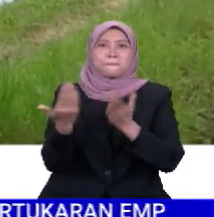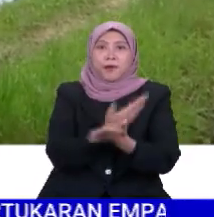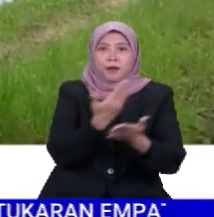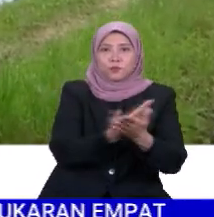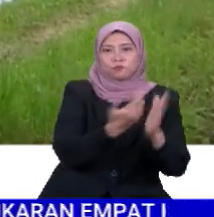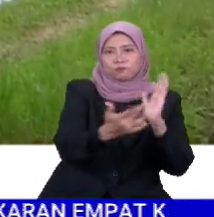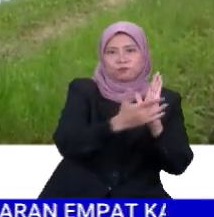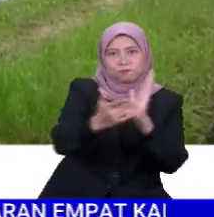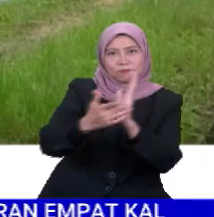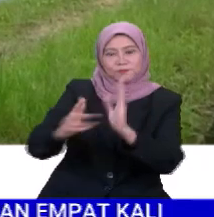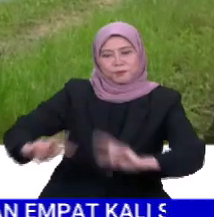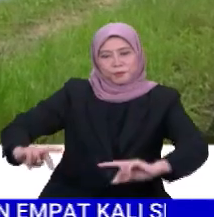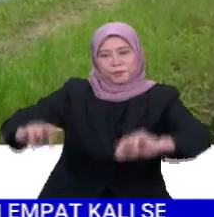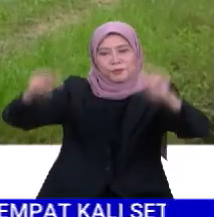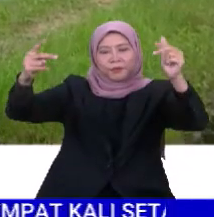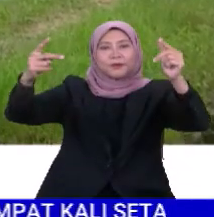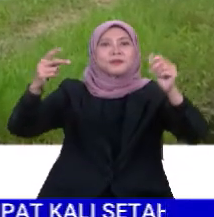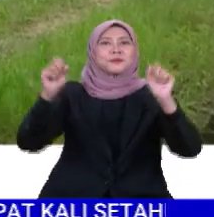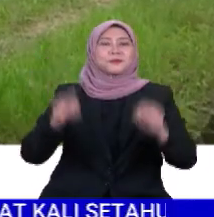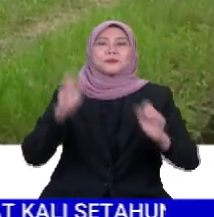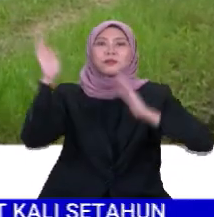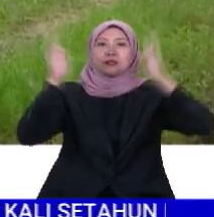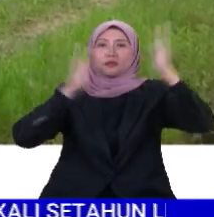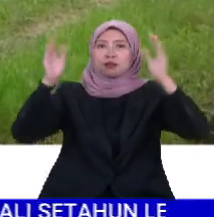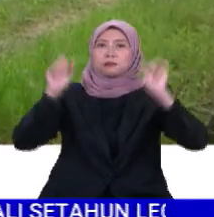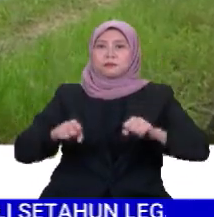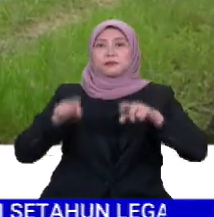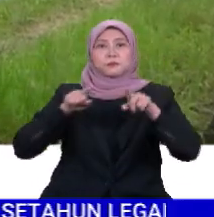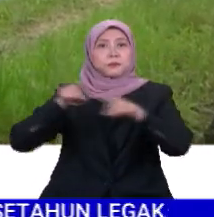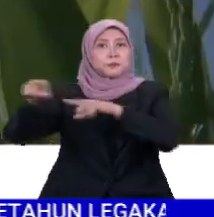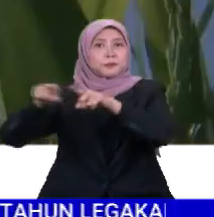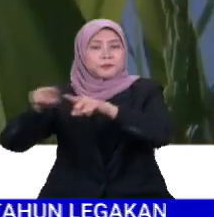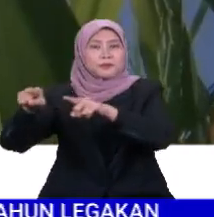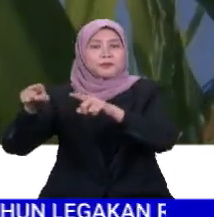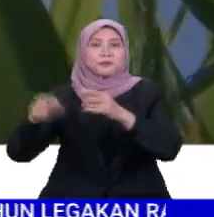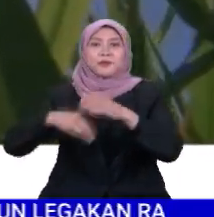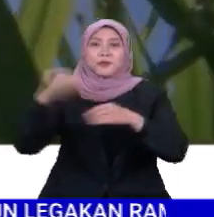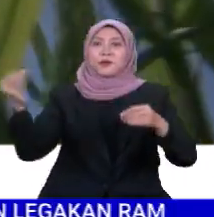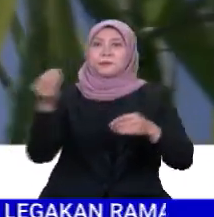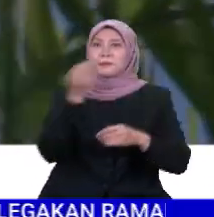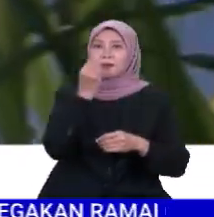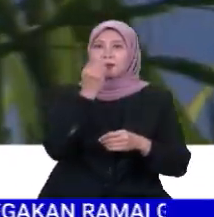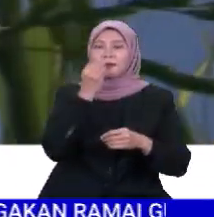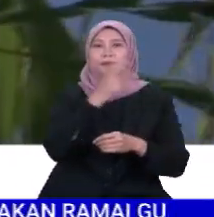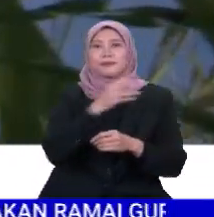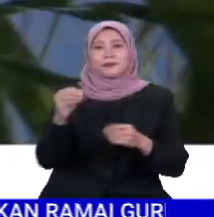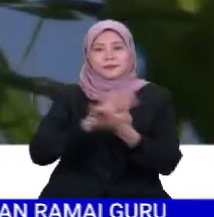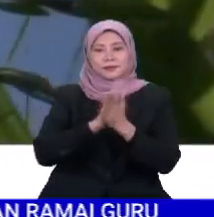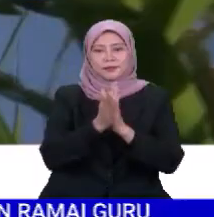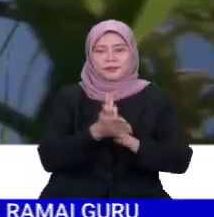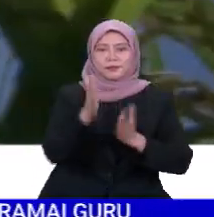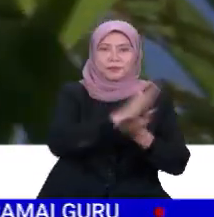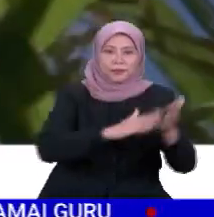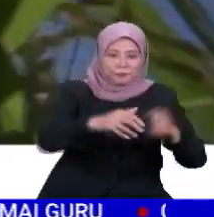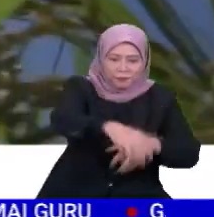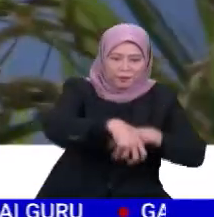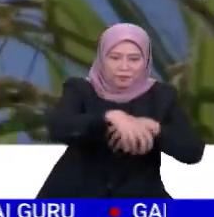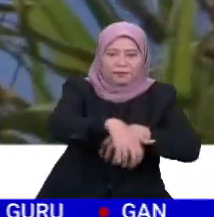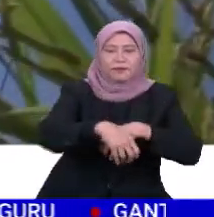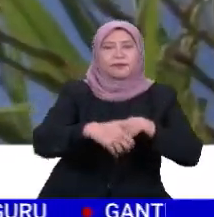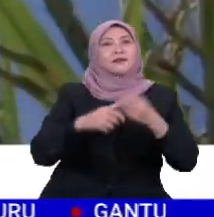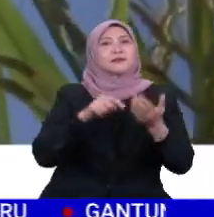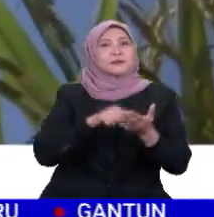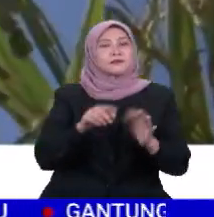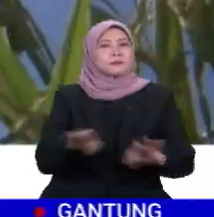modern dan dinamik negara akan menjadi lebih kompetitif sebagai pengenal utama makanan sekaligus menjadikan sektor pertanian